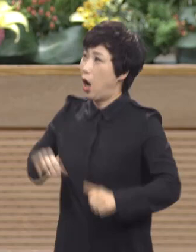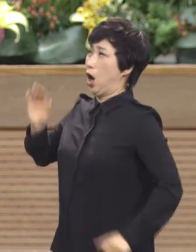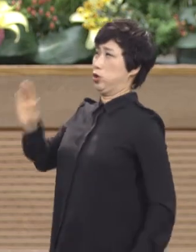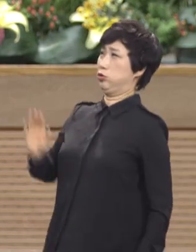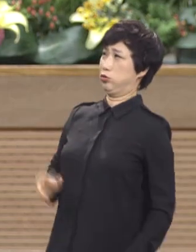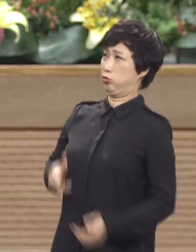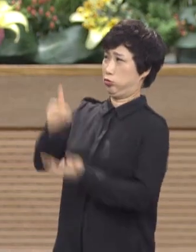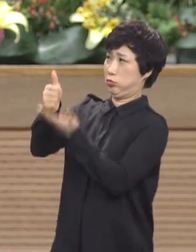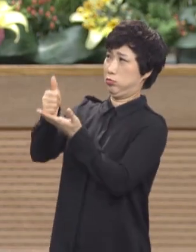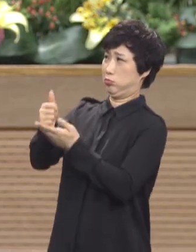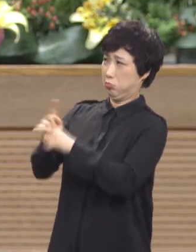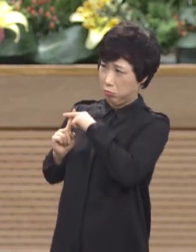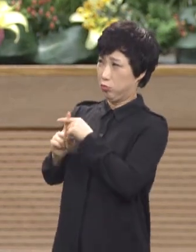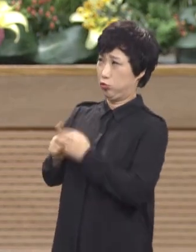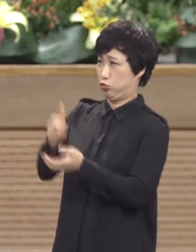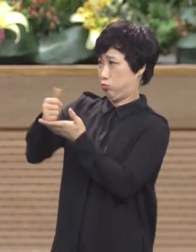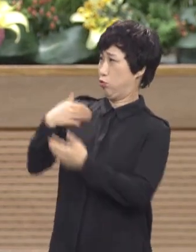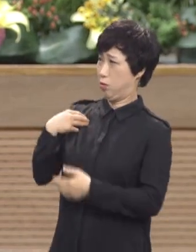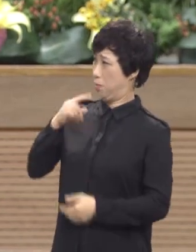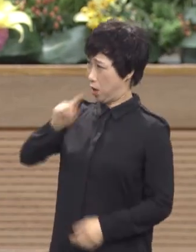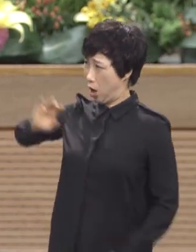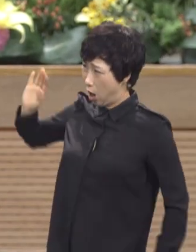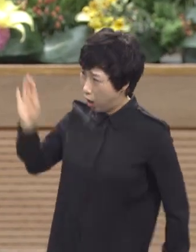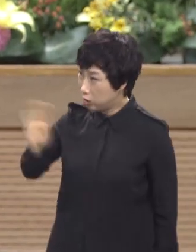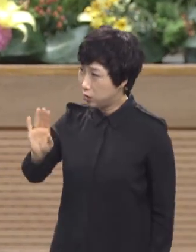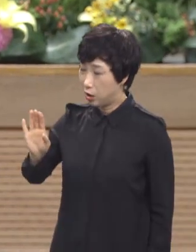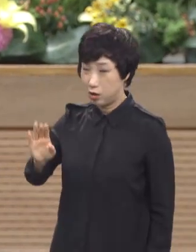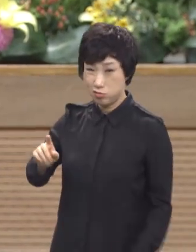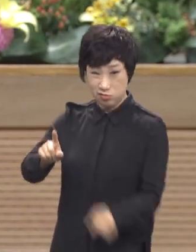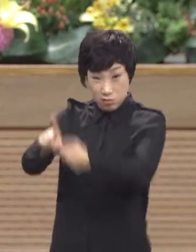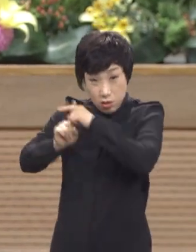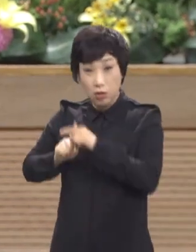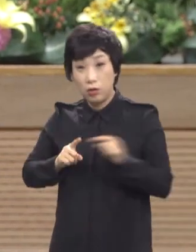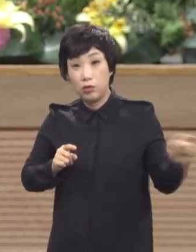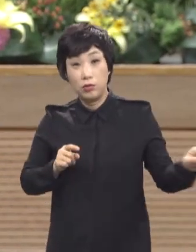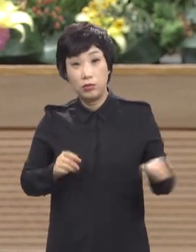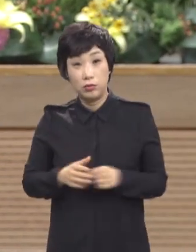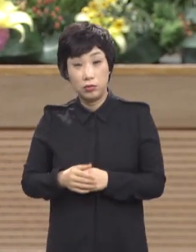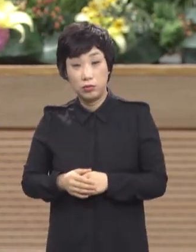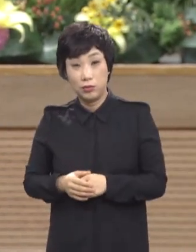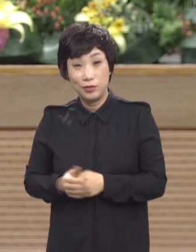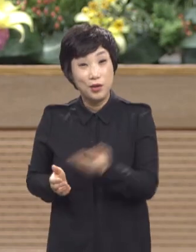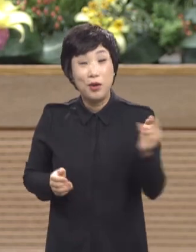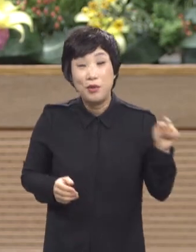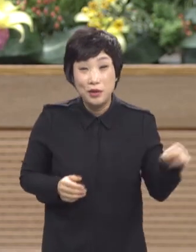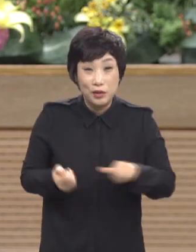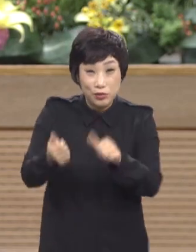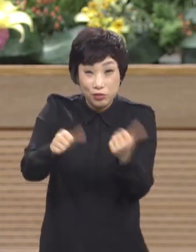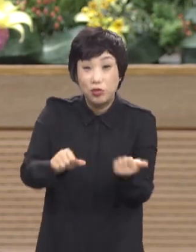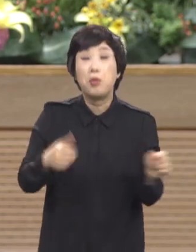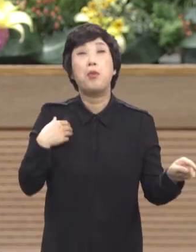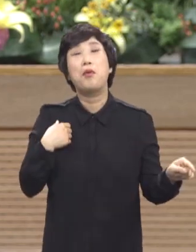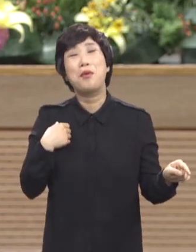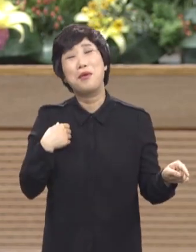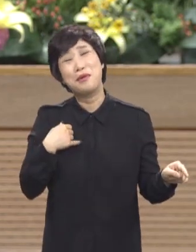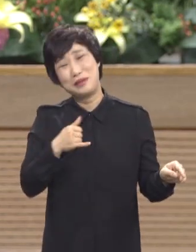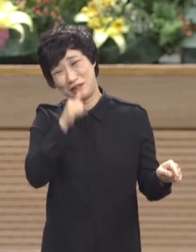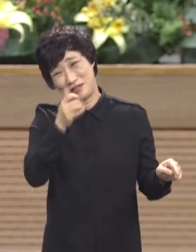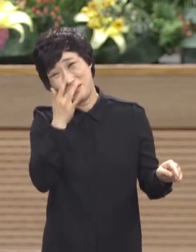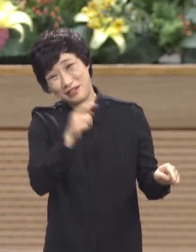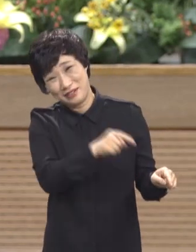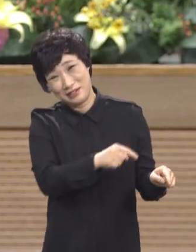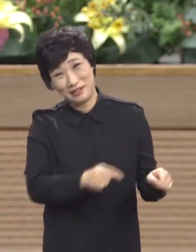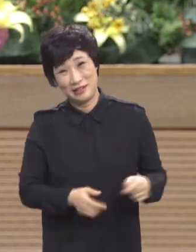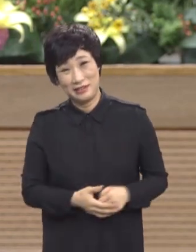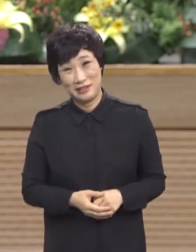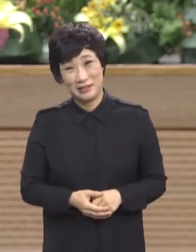죽을지언정 주님을 부인하지 않습니다. 죽을지언정. 죽는 게 뭔지를 베드로는 실감을 아직 못 온 것